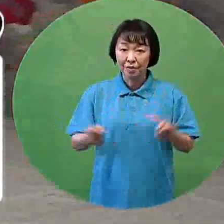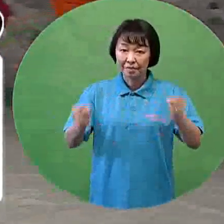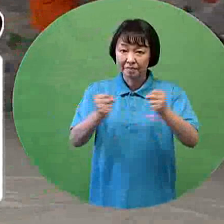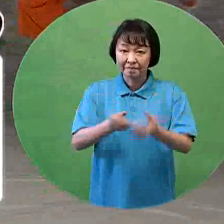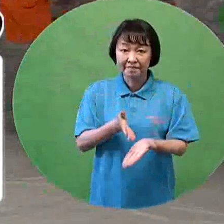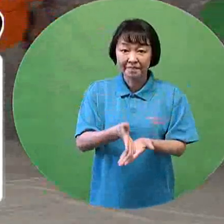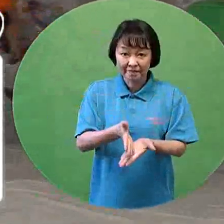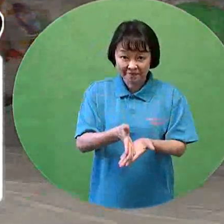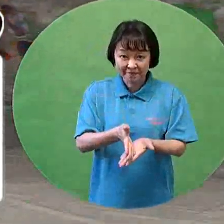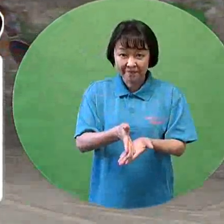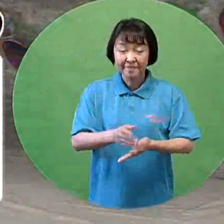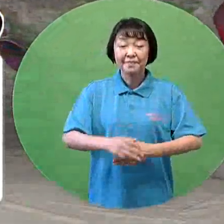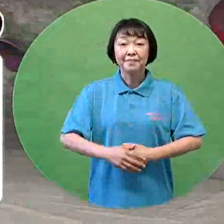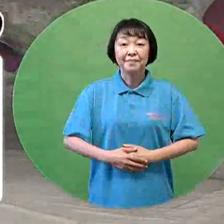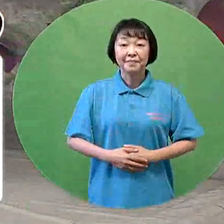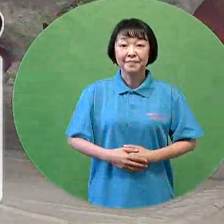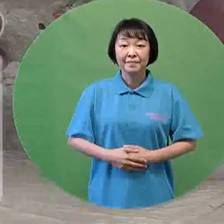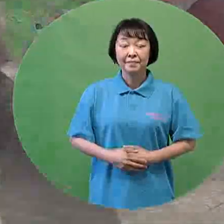催。